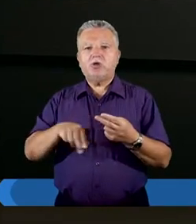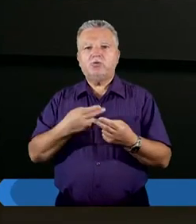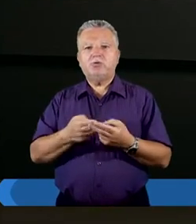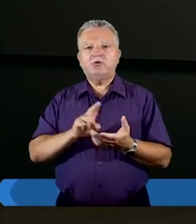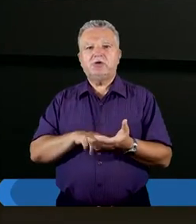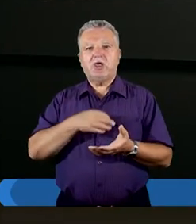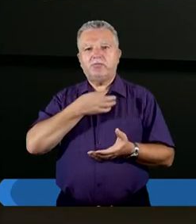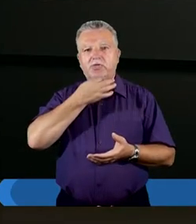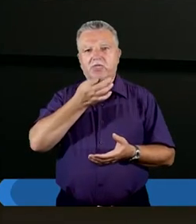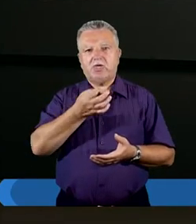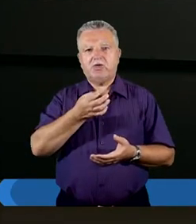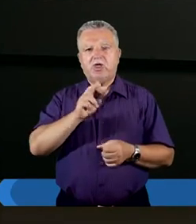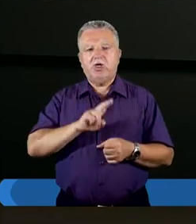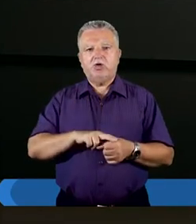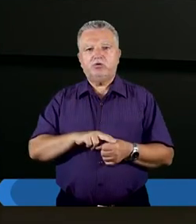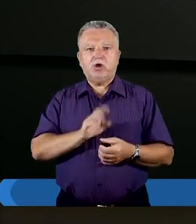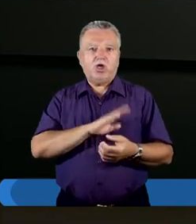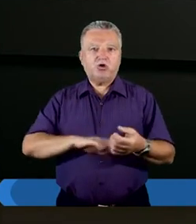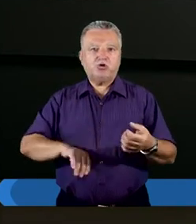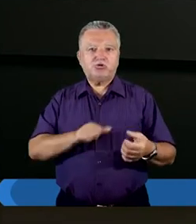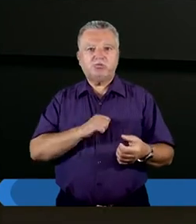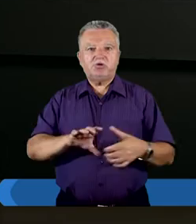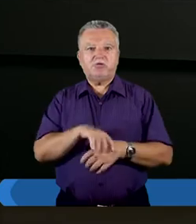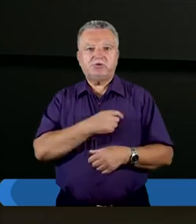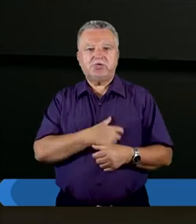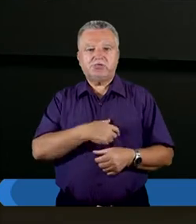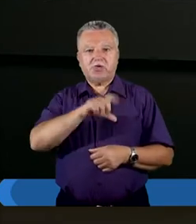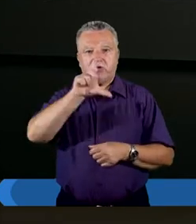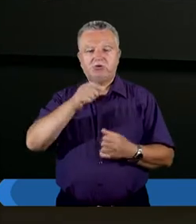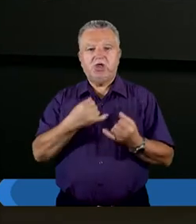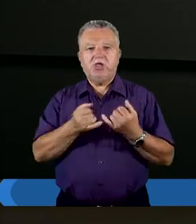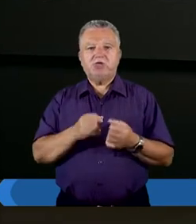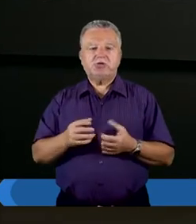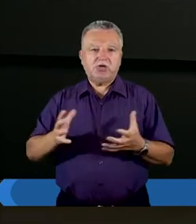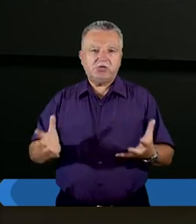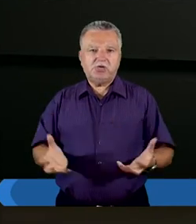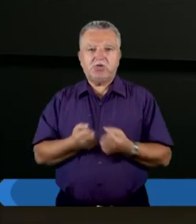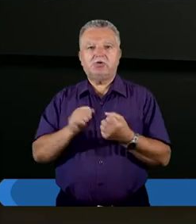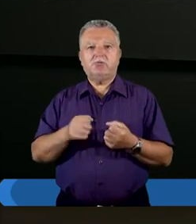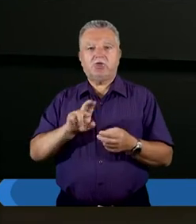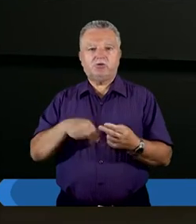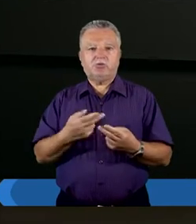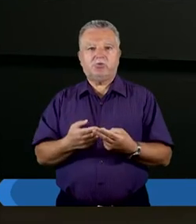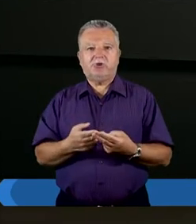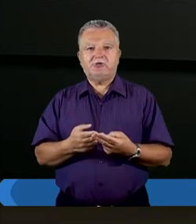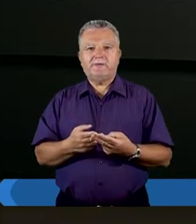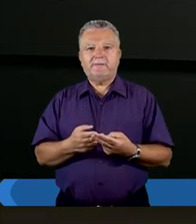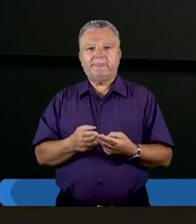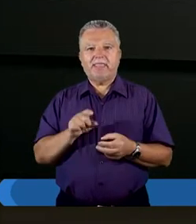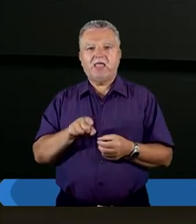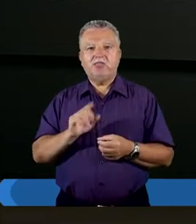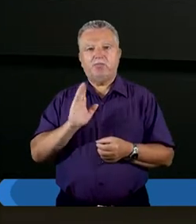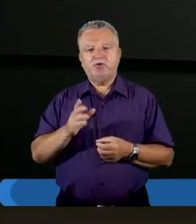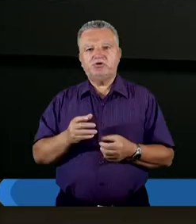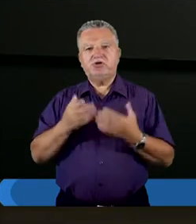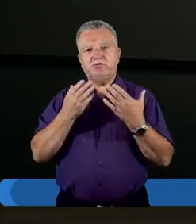pytania, które się rodzą w sercach ludzi. Jeżeli znajdziemy jakieś odpowiedzi, to bądźmy